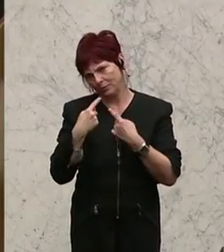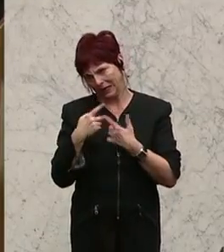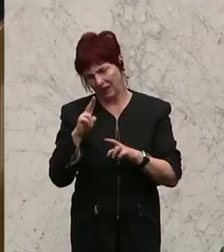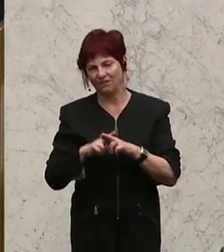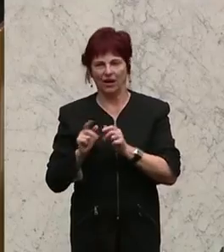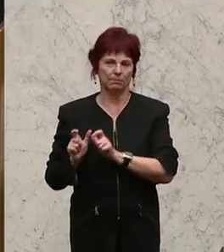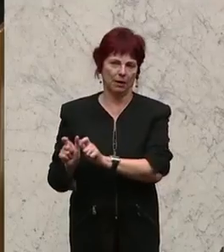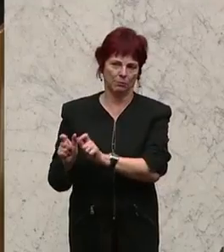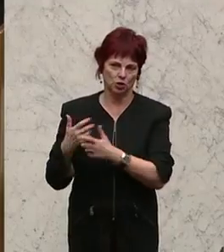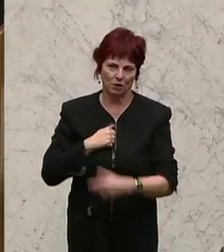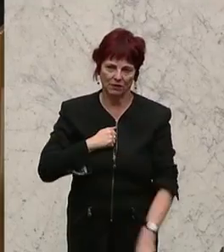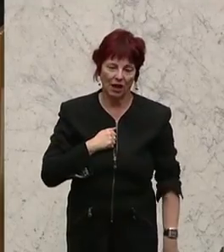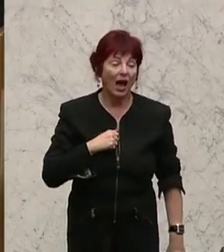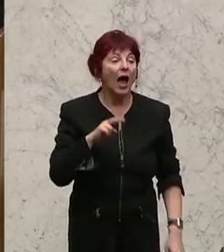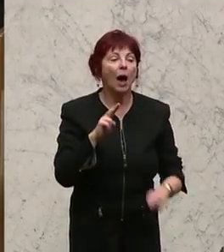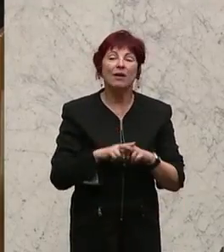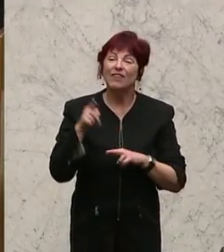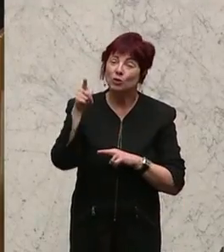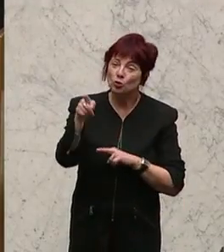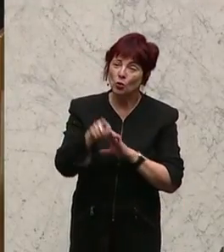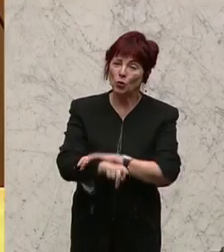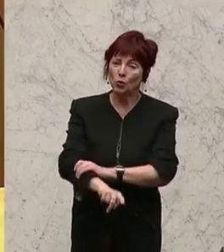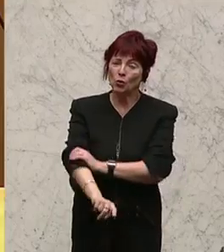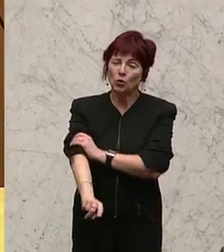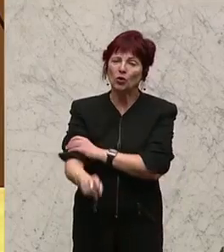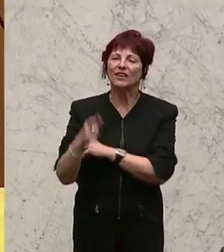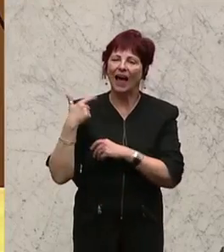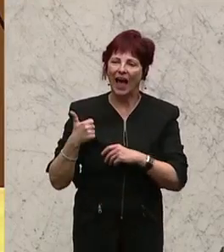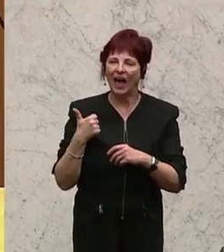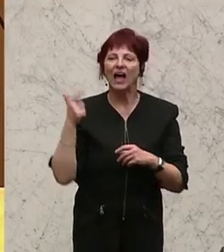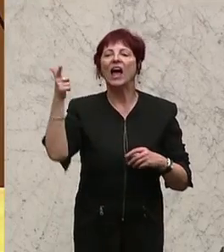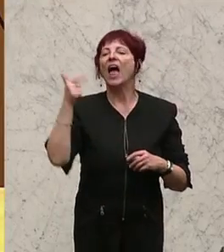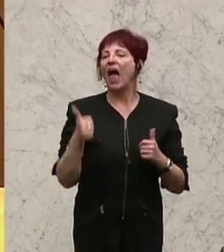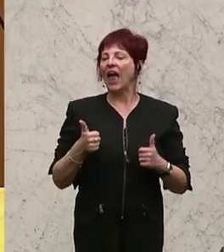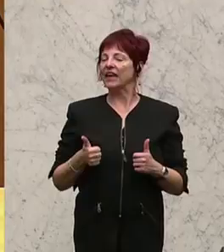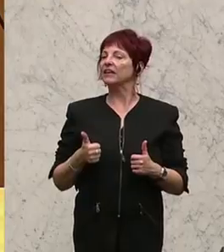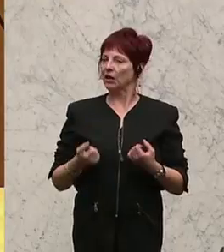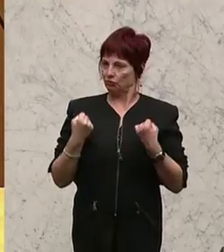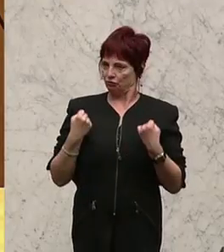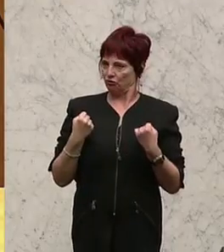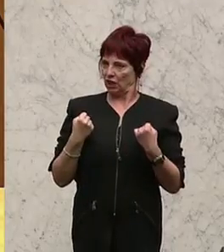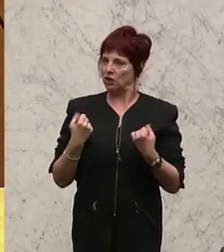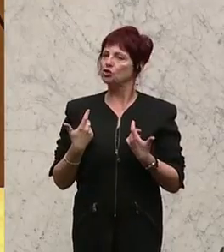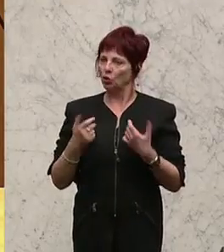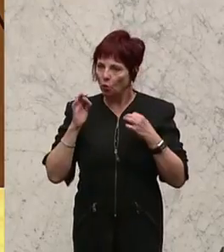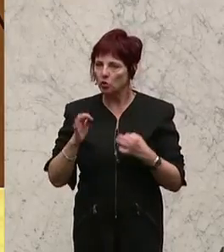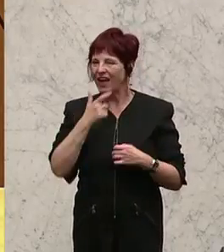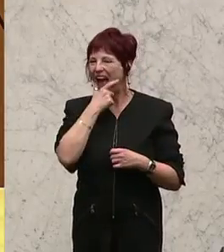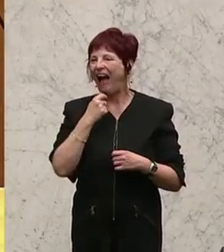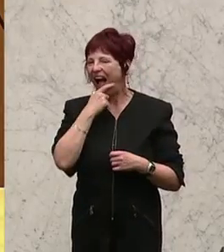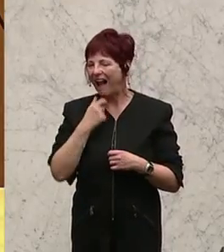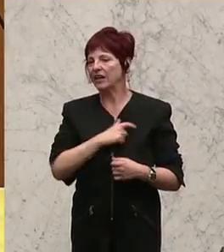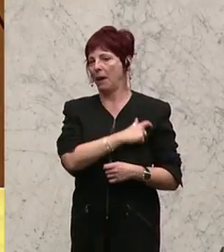wenn du so reif bist und dich von einer etablierten Partei verabschiedest oder hinausgeworfen wirst, und du warst